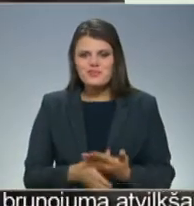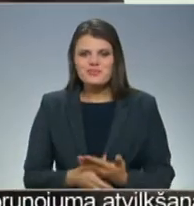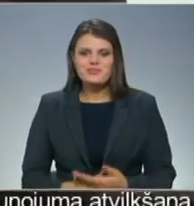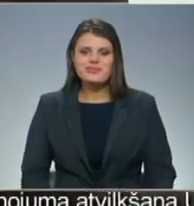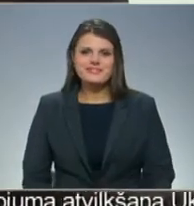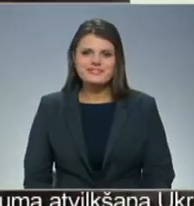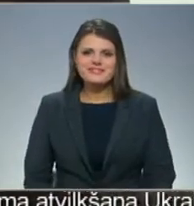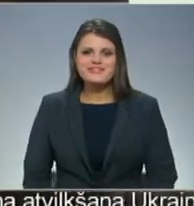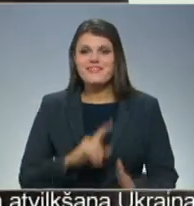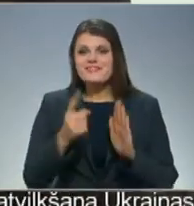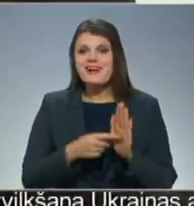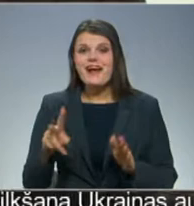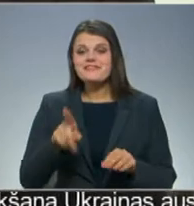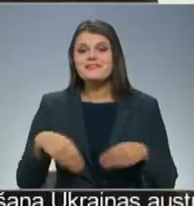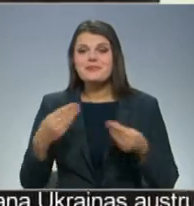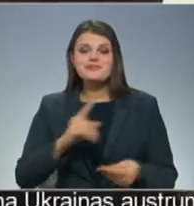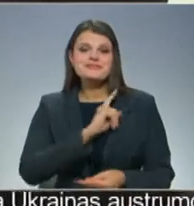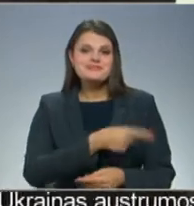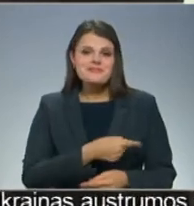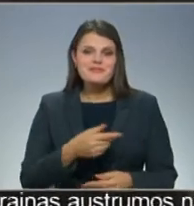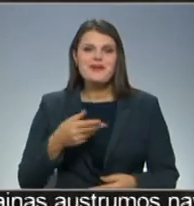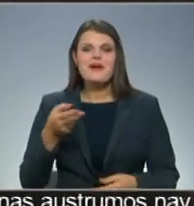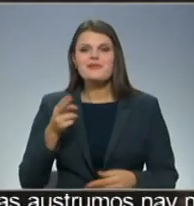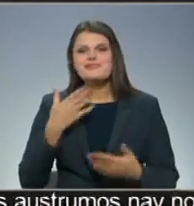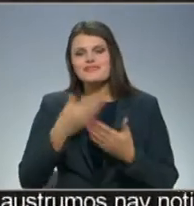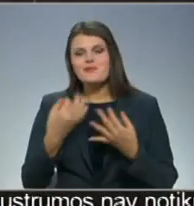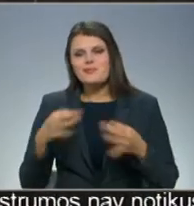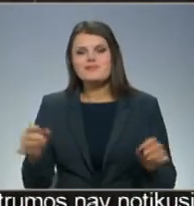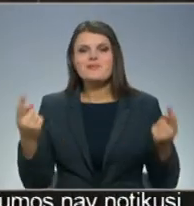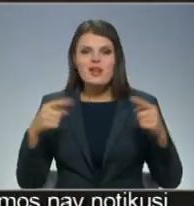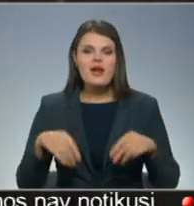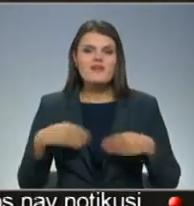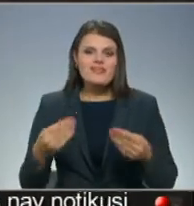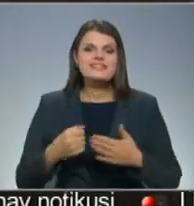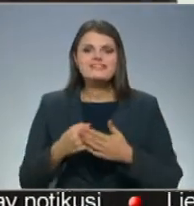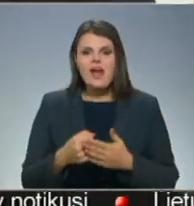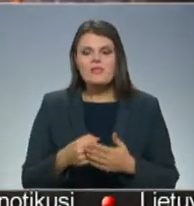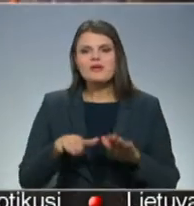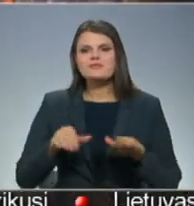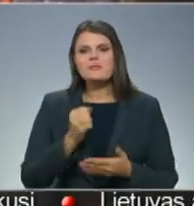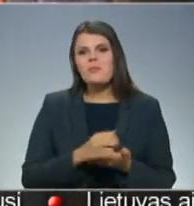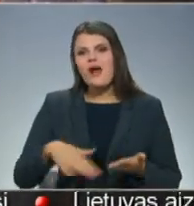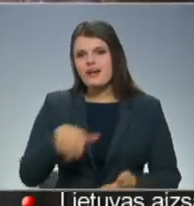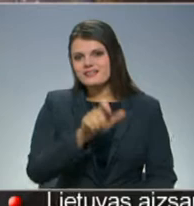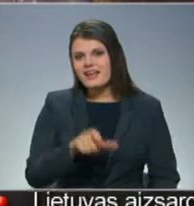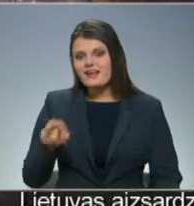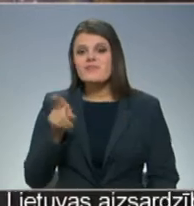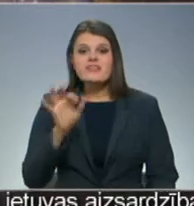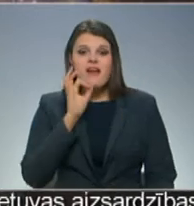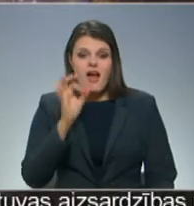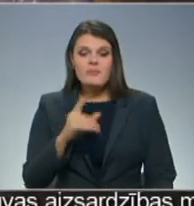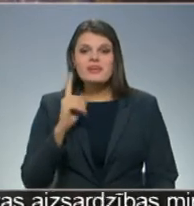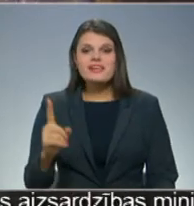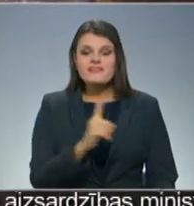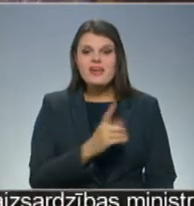cilvēkam. Vaicāta, kas viņai dod spēku un uzņēmību savu brīvo laiku veltīt, lai sniegtu atbalstu pagasta iedzīvotājiem, Jadviga atbild, ka